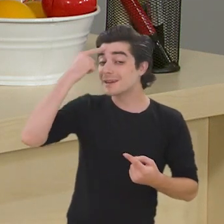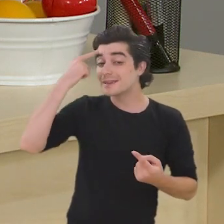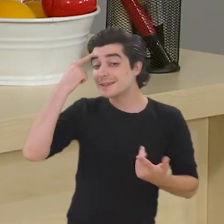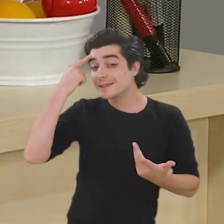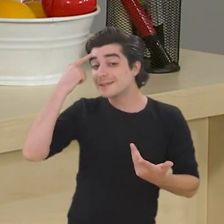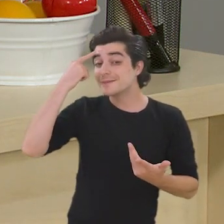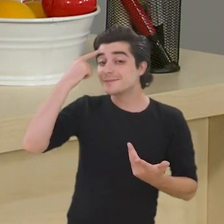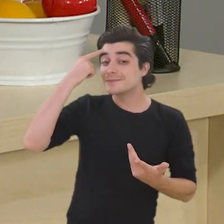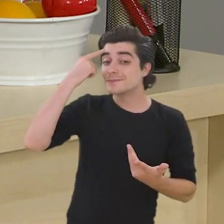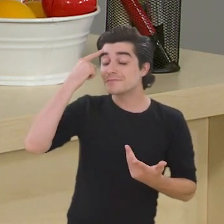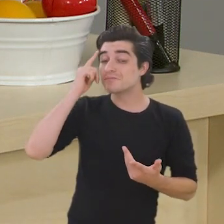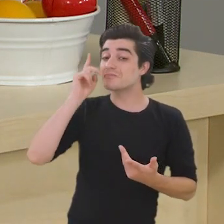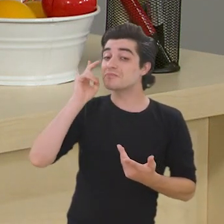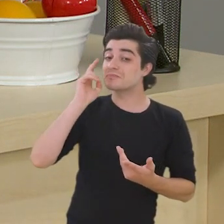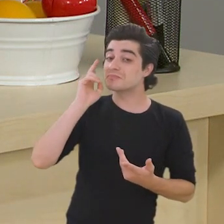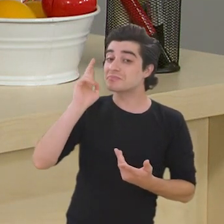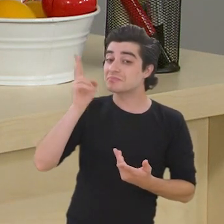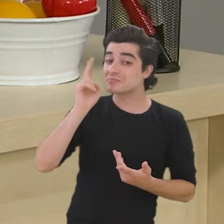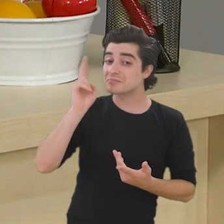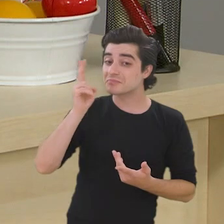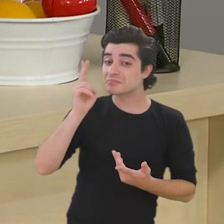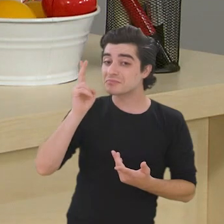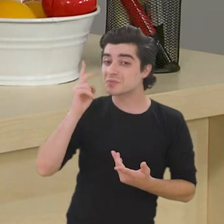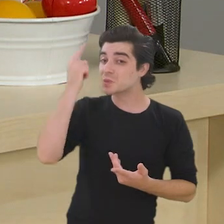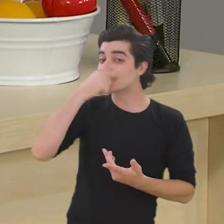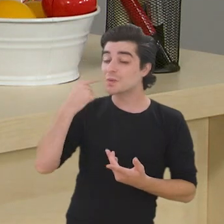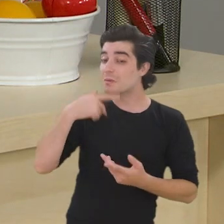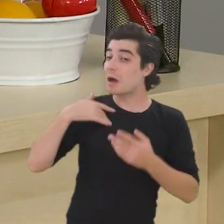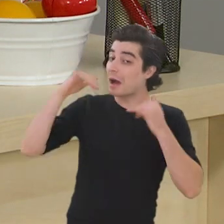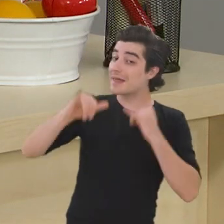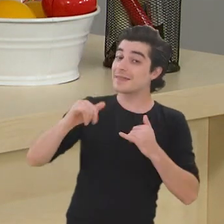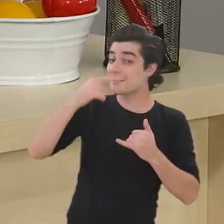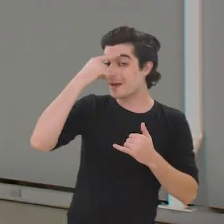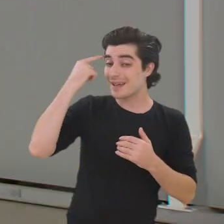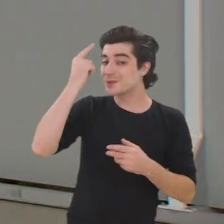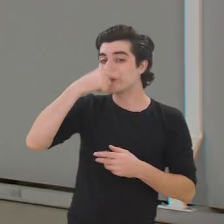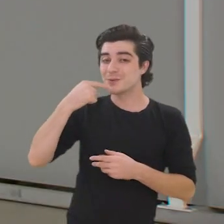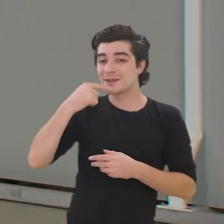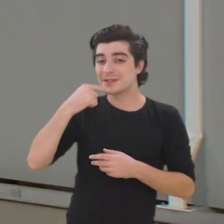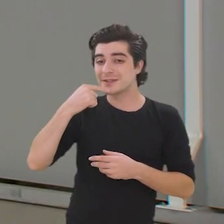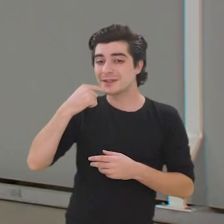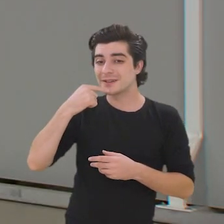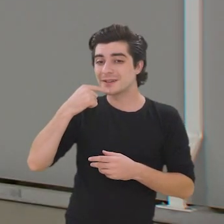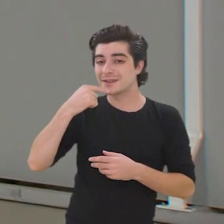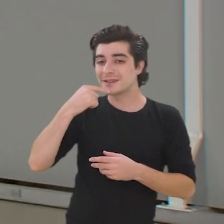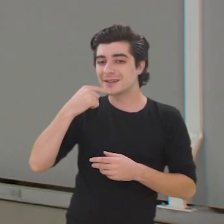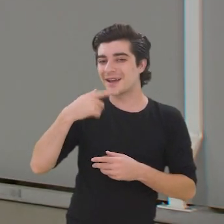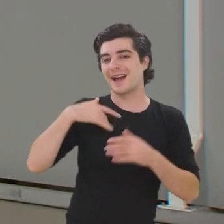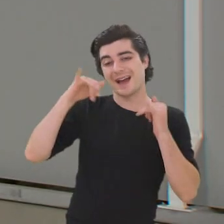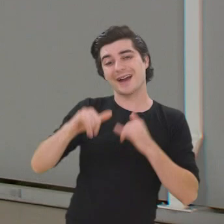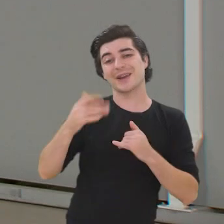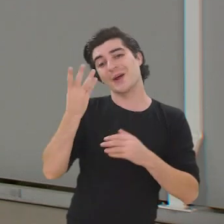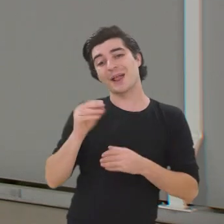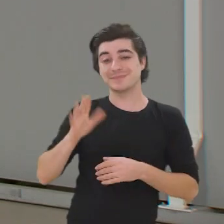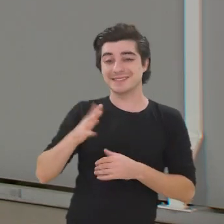belki de senin yüzün olabilir. Benim de öyle yüzüm var. Nur Banu'nun da yüzüğü var ve benim yüzüme benzettiği için